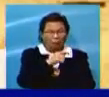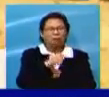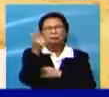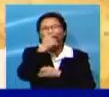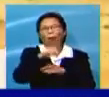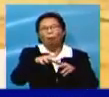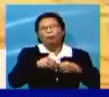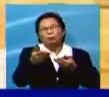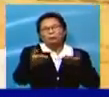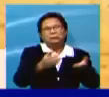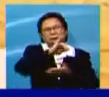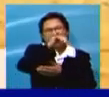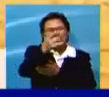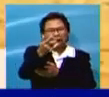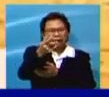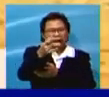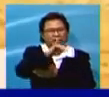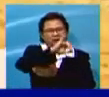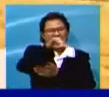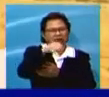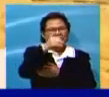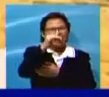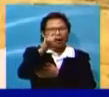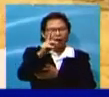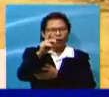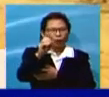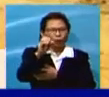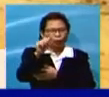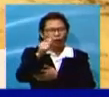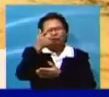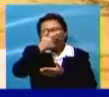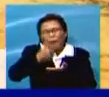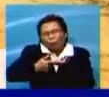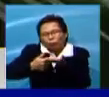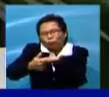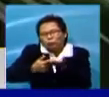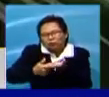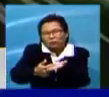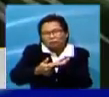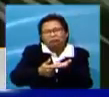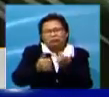Jabatan Kemajuan Orang Asli JAKWA sebagai perantara rundingan dengan kerajaan negeri.